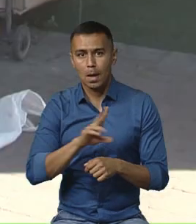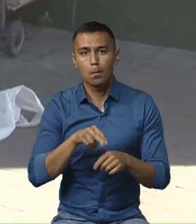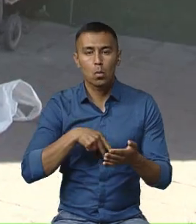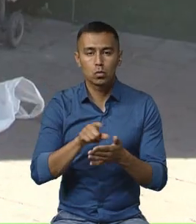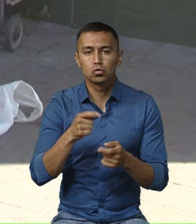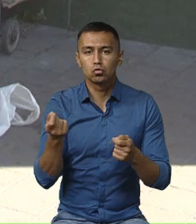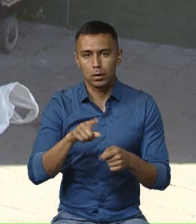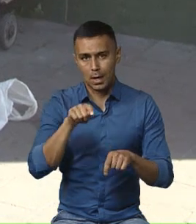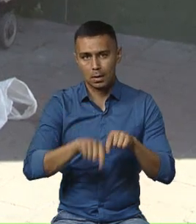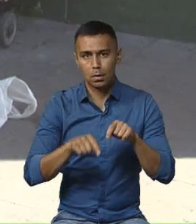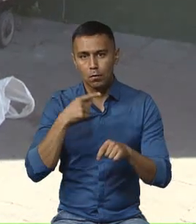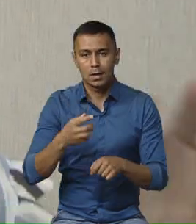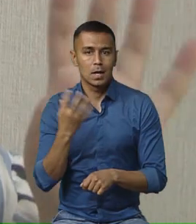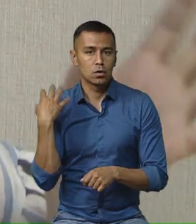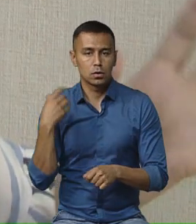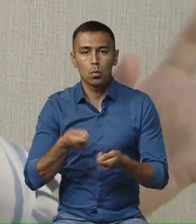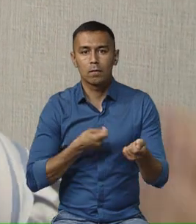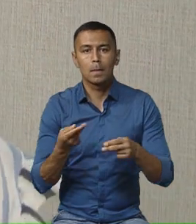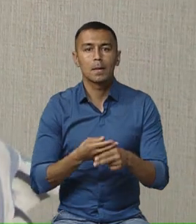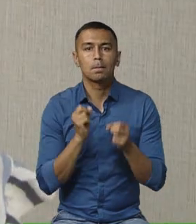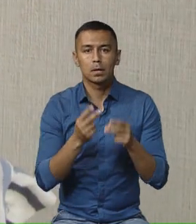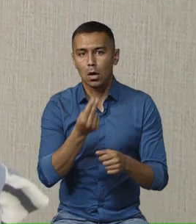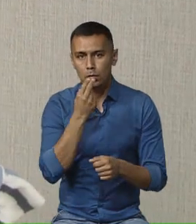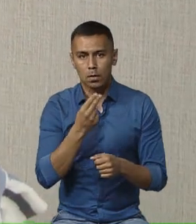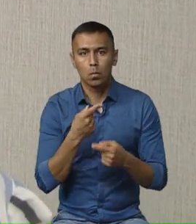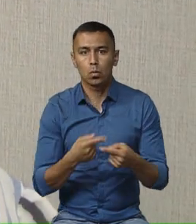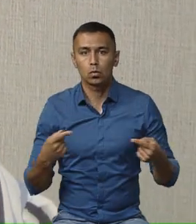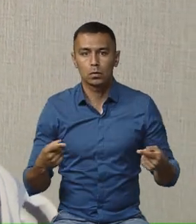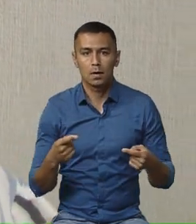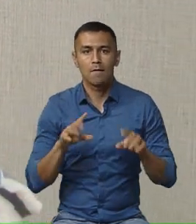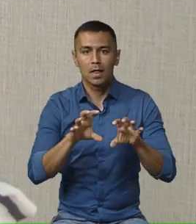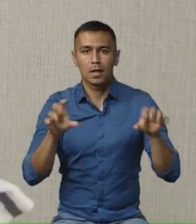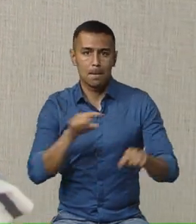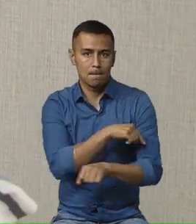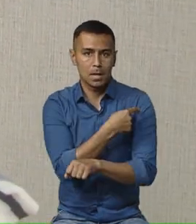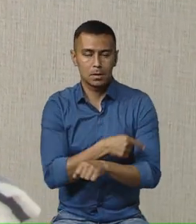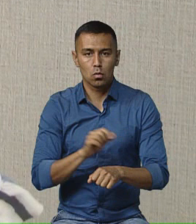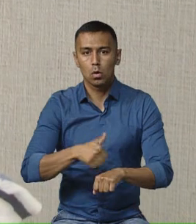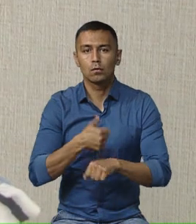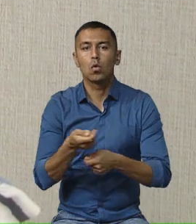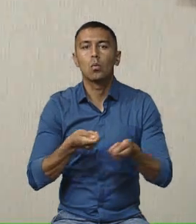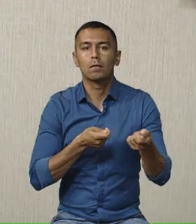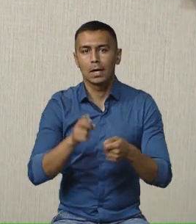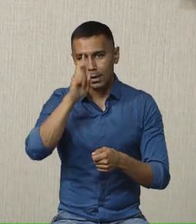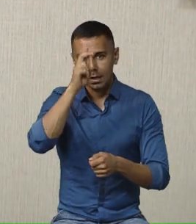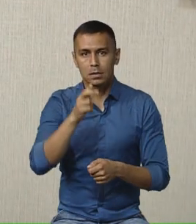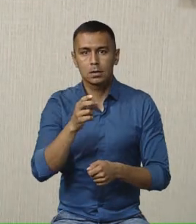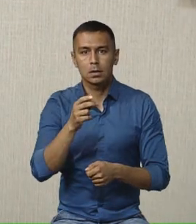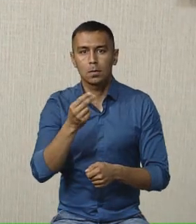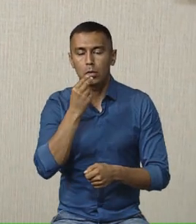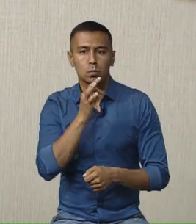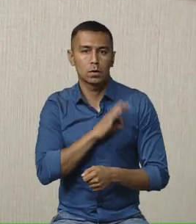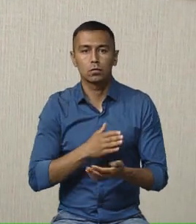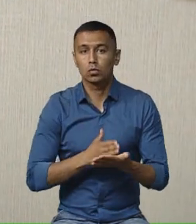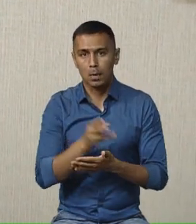жодних експертиз, каже начальниця управління безпечності харчових продуктів та ветеринарної медицини головного управління Держпродспоживслужби у